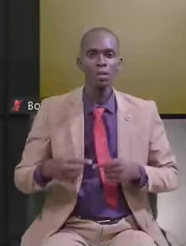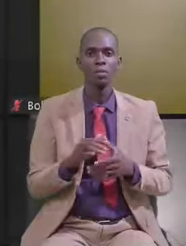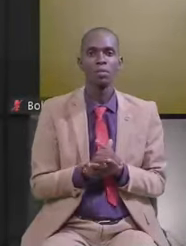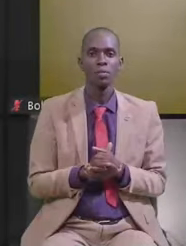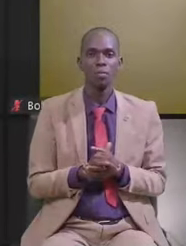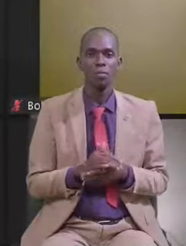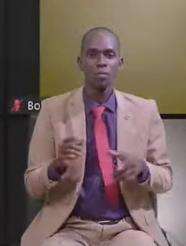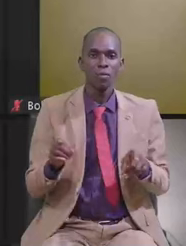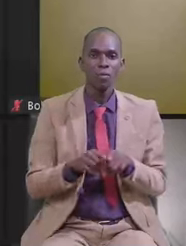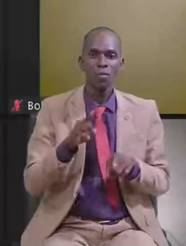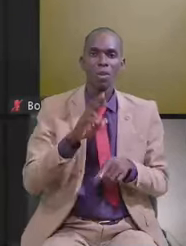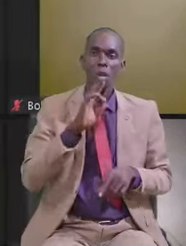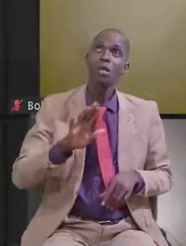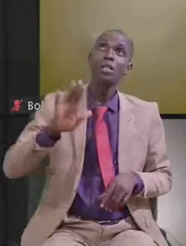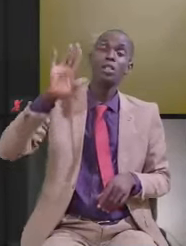tu lèves, vous levez la main.